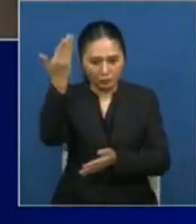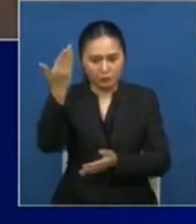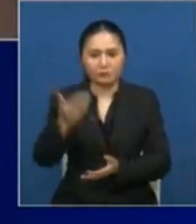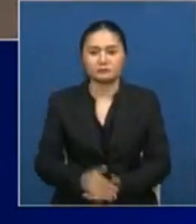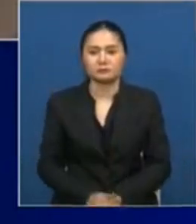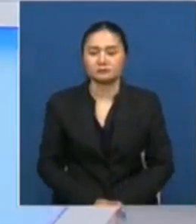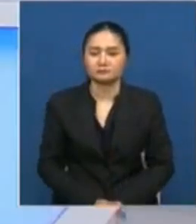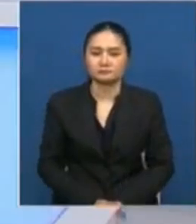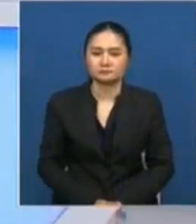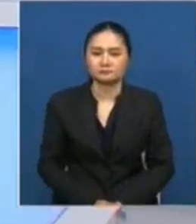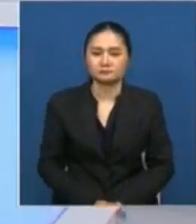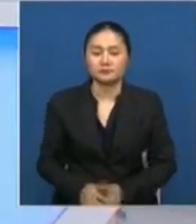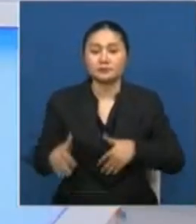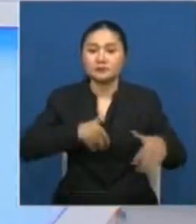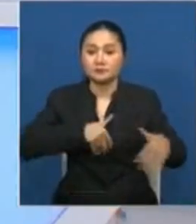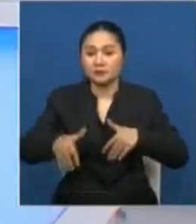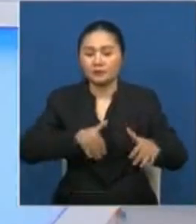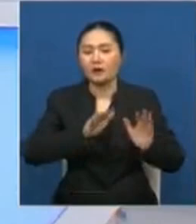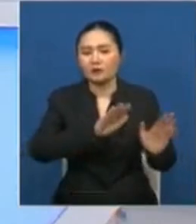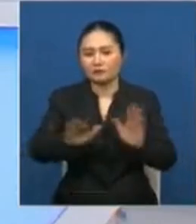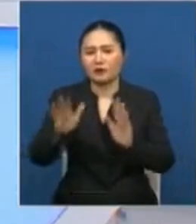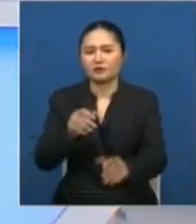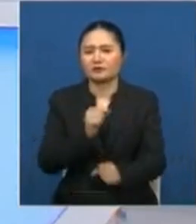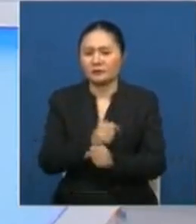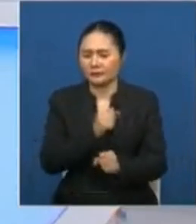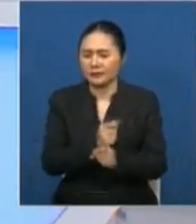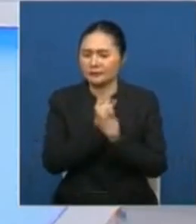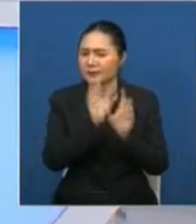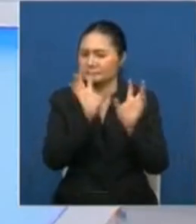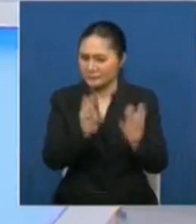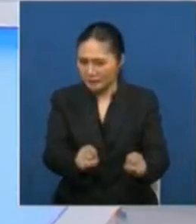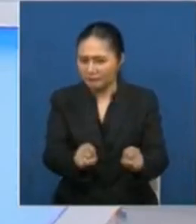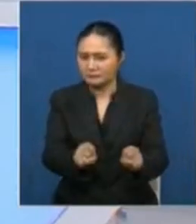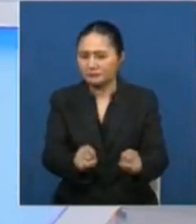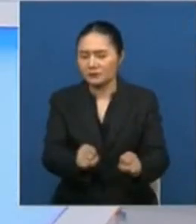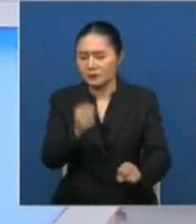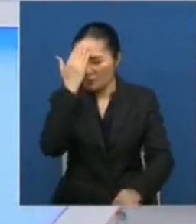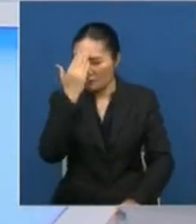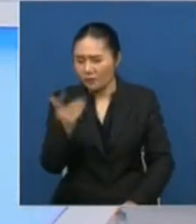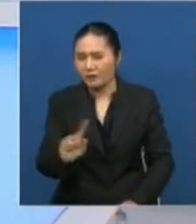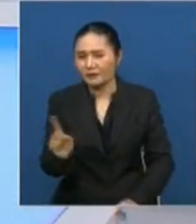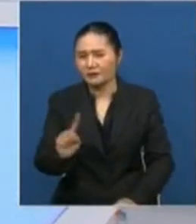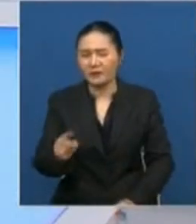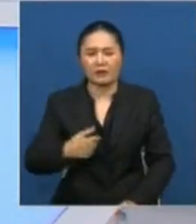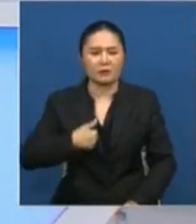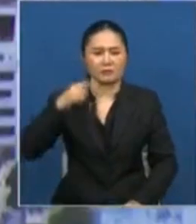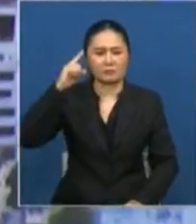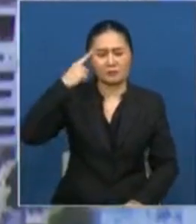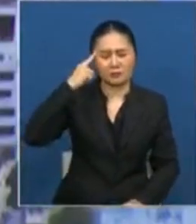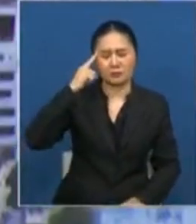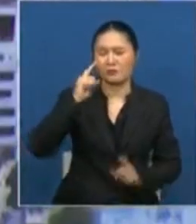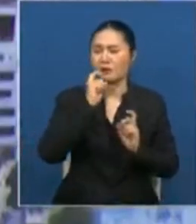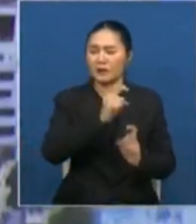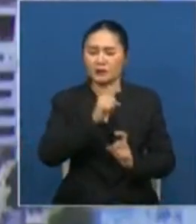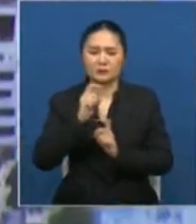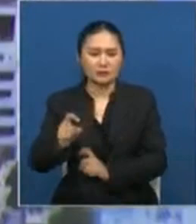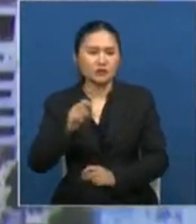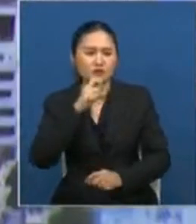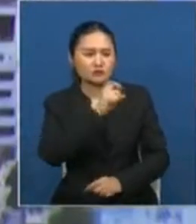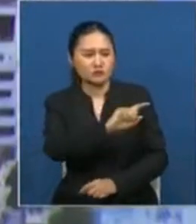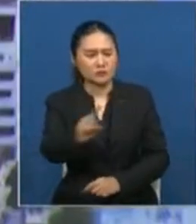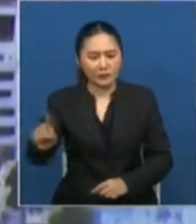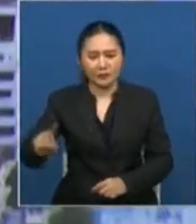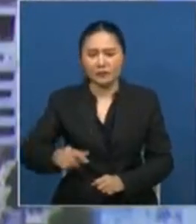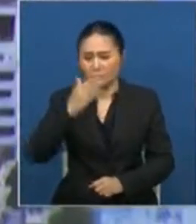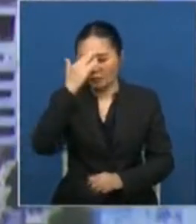าก่อนอันนี้ชาวบ้านเนี่ยเขาฝากให้เจ้าหน้าที่ตามจับให้ได้หน่อยเพราะไม่อย่างนั้นจะไม่รู้เลยว่าภัยอันตรายมันอยู่ที่ไหน